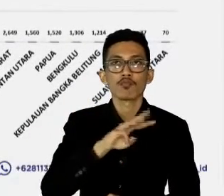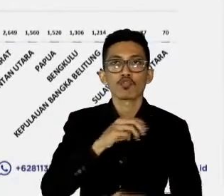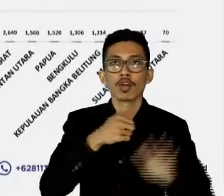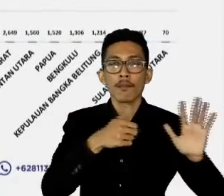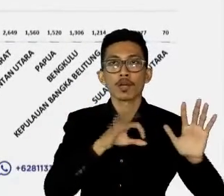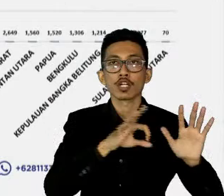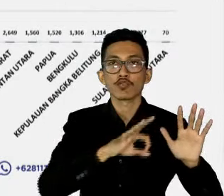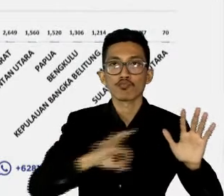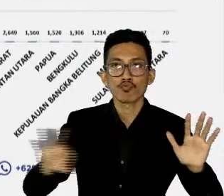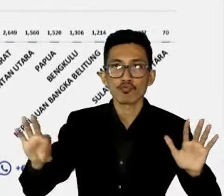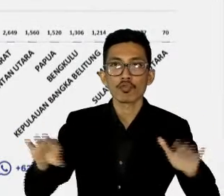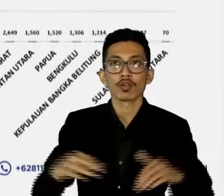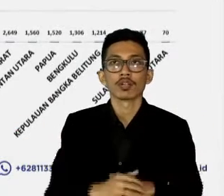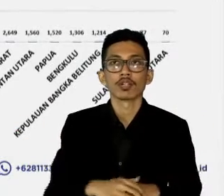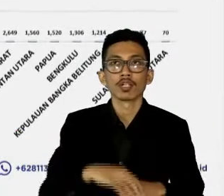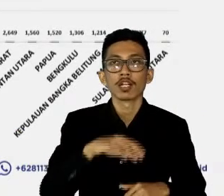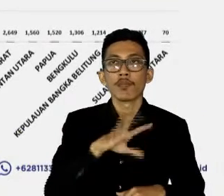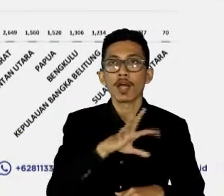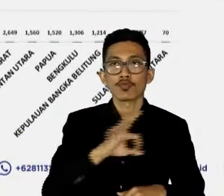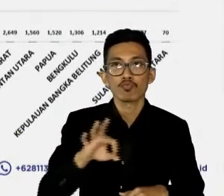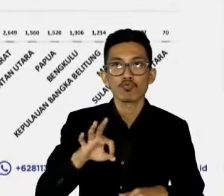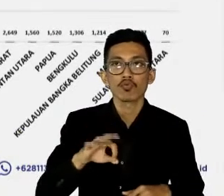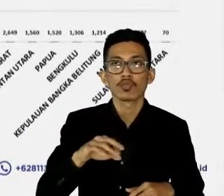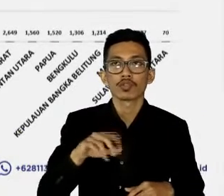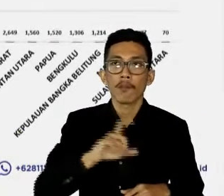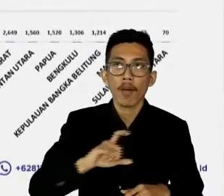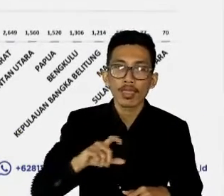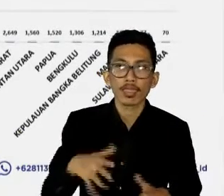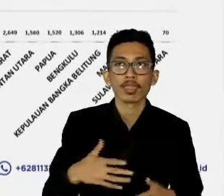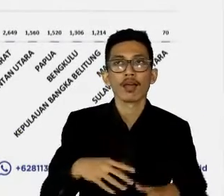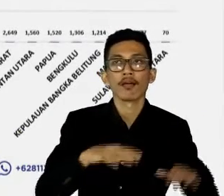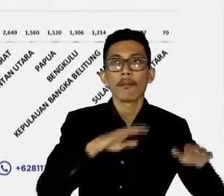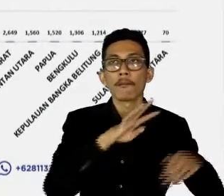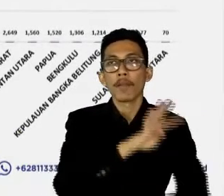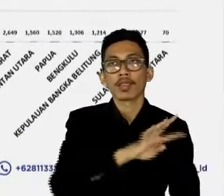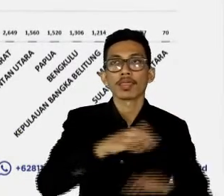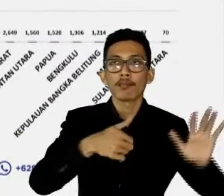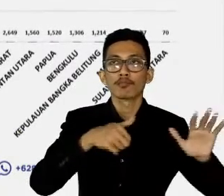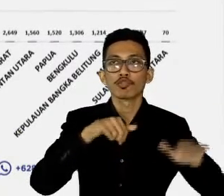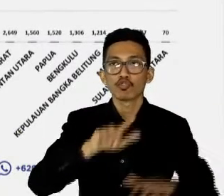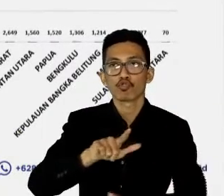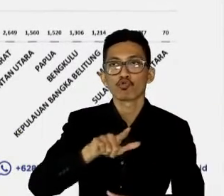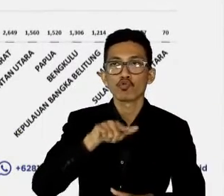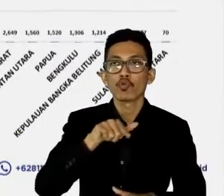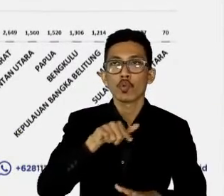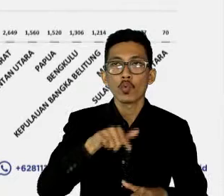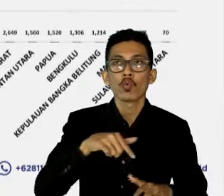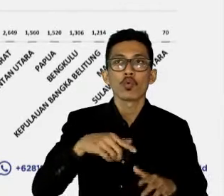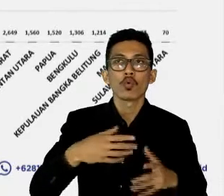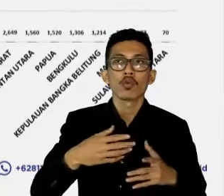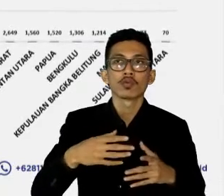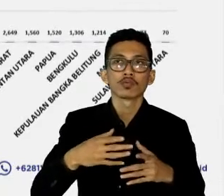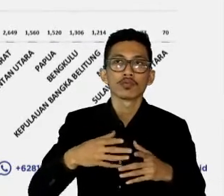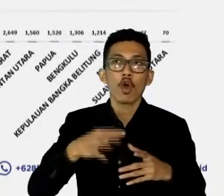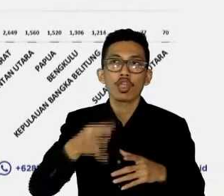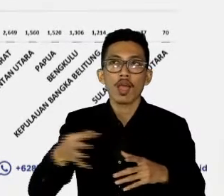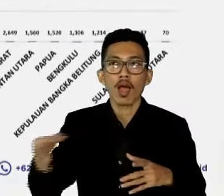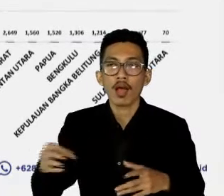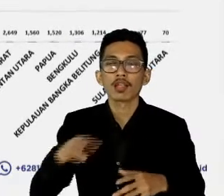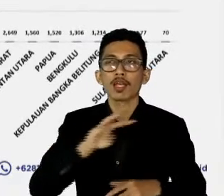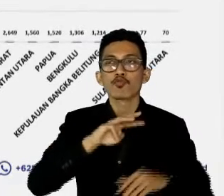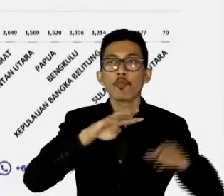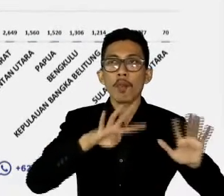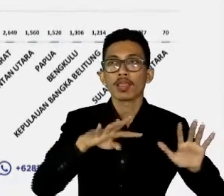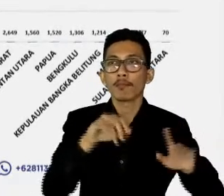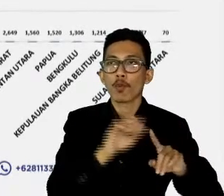desa, 5.100 kecamatan, 467 kabupaten kota, 34 provinsi. Nah, kalau kita lihat di sini, ini